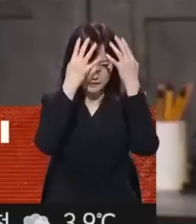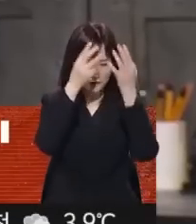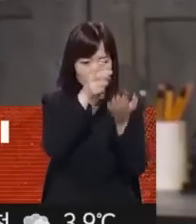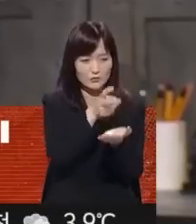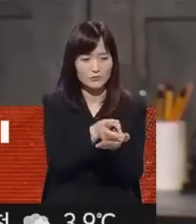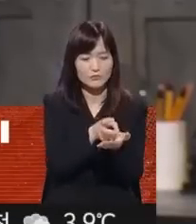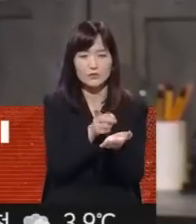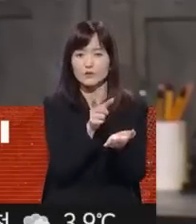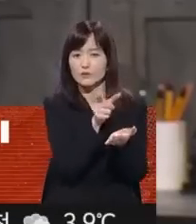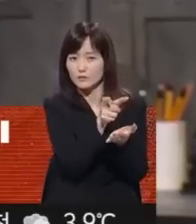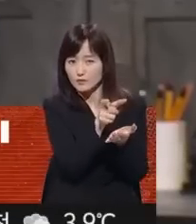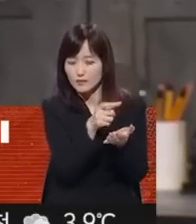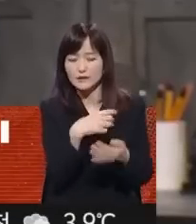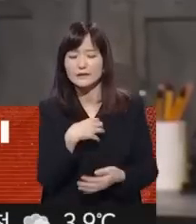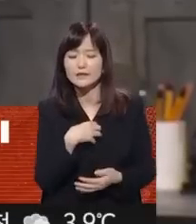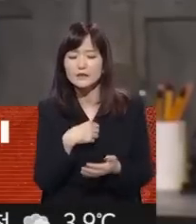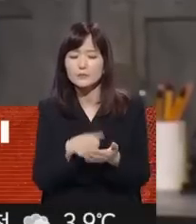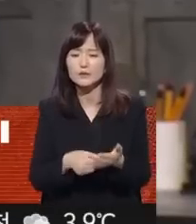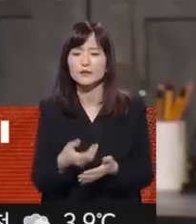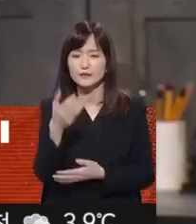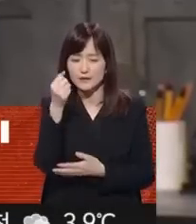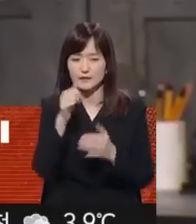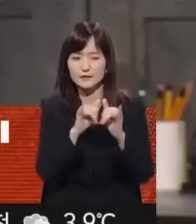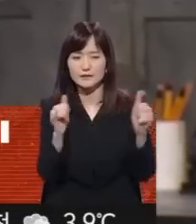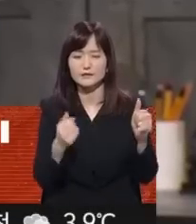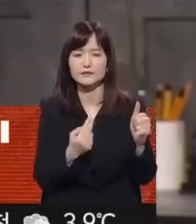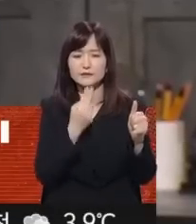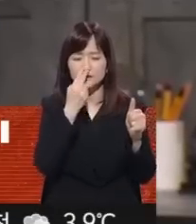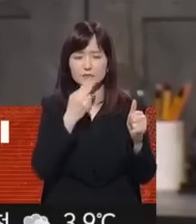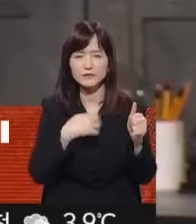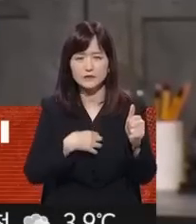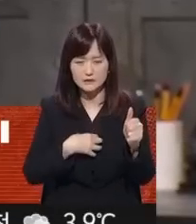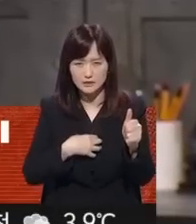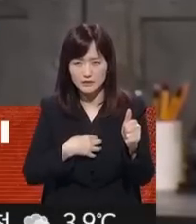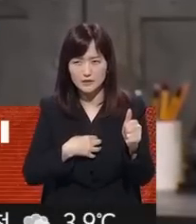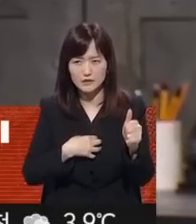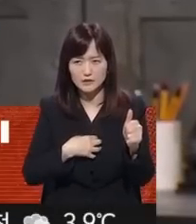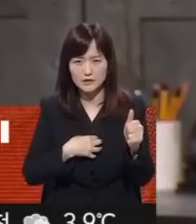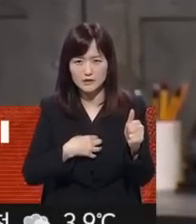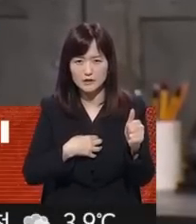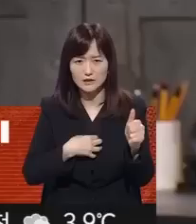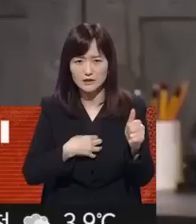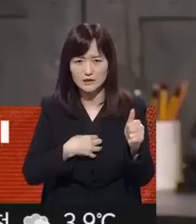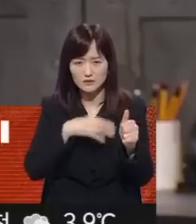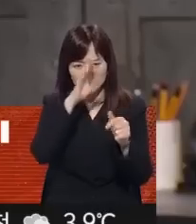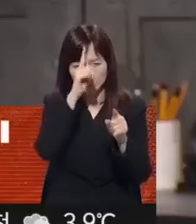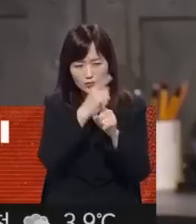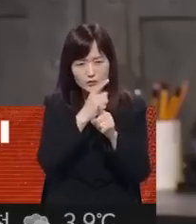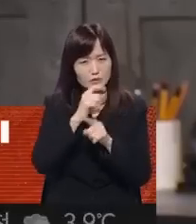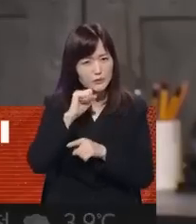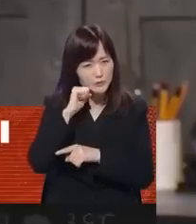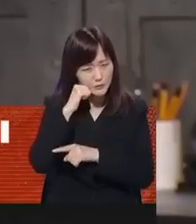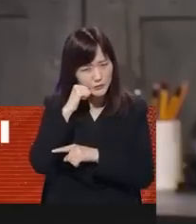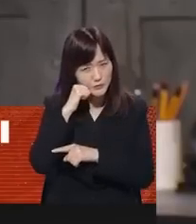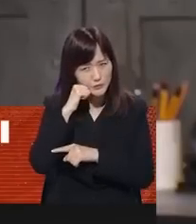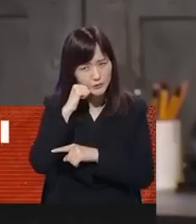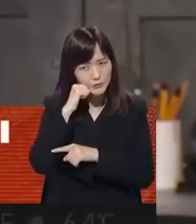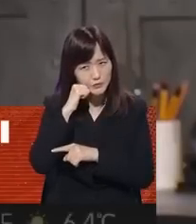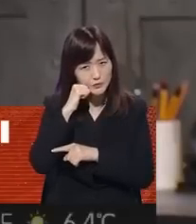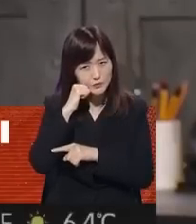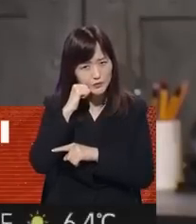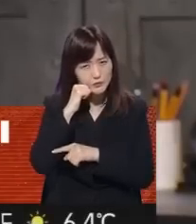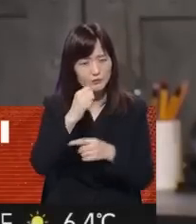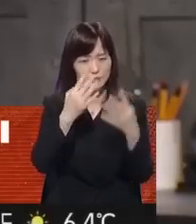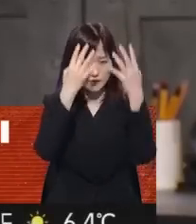위험한 물건을 들어서 사람의 생명의 위험을 끼치거나 불치의 난치의 질병을 일으키면 제 머릿속에 틀리지 않으면